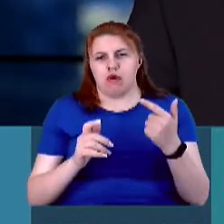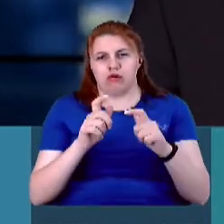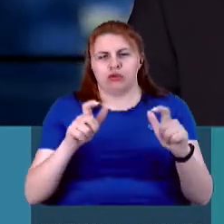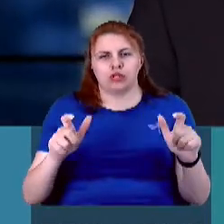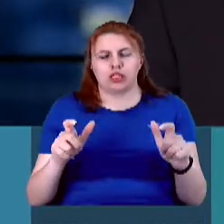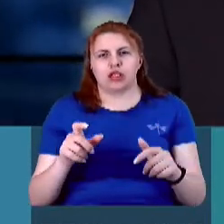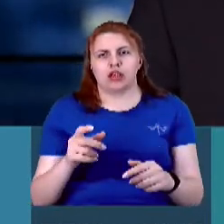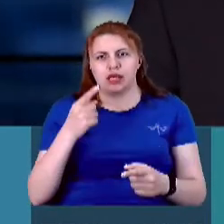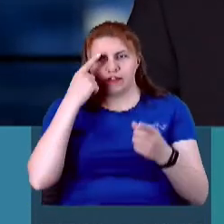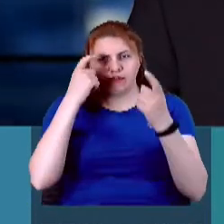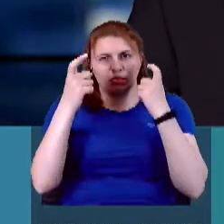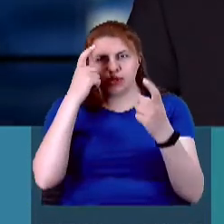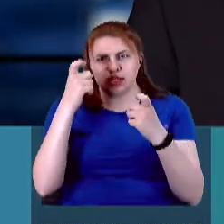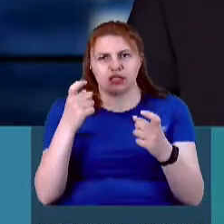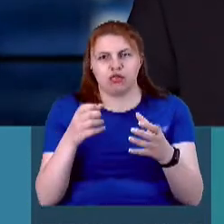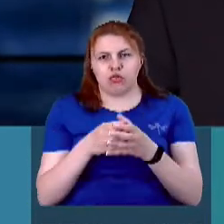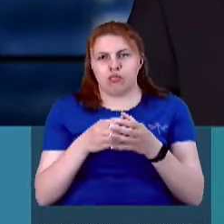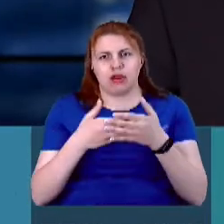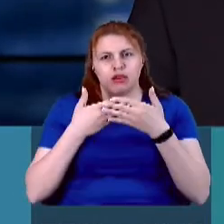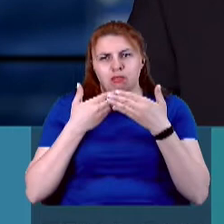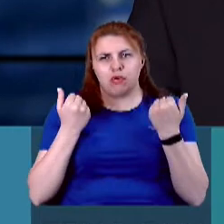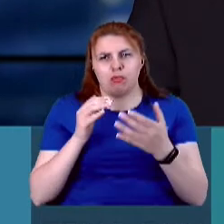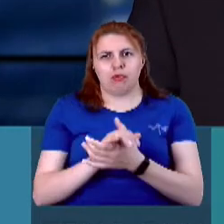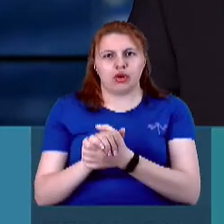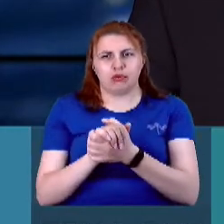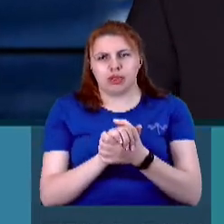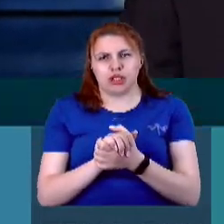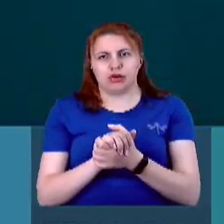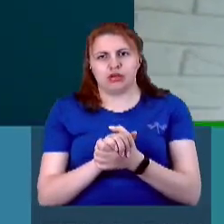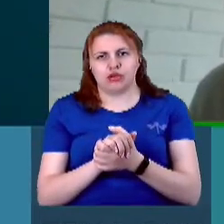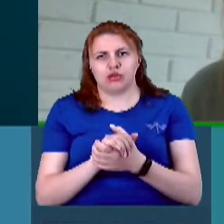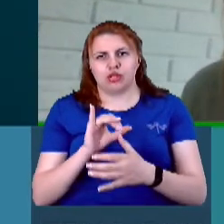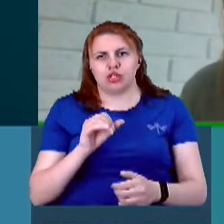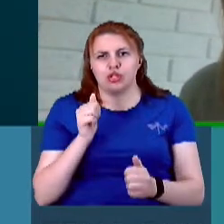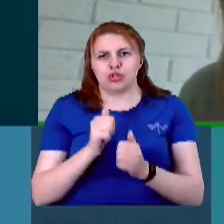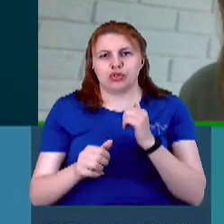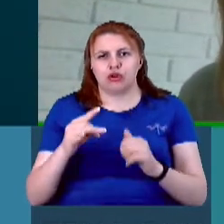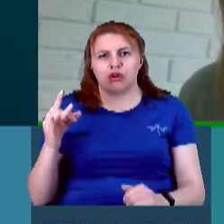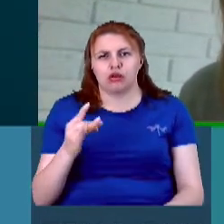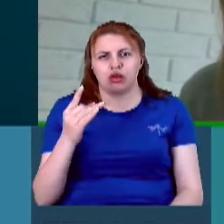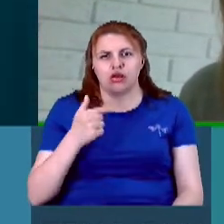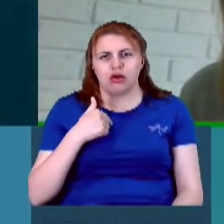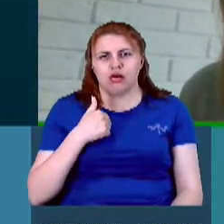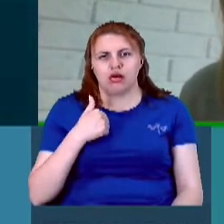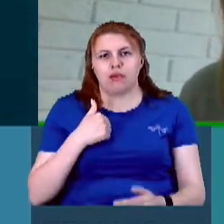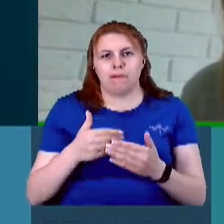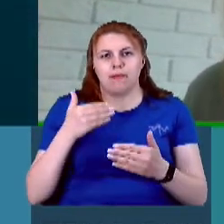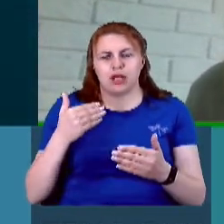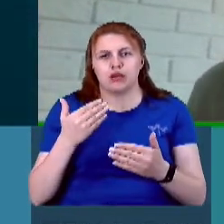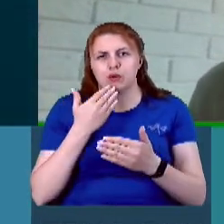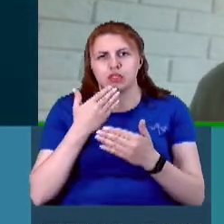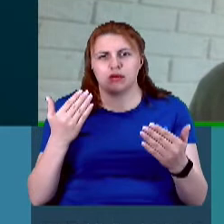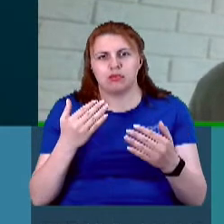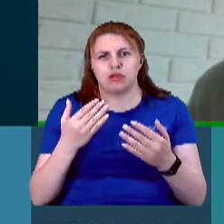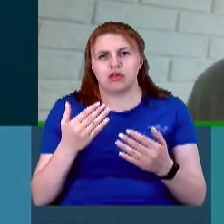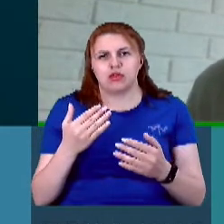ведеться інформаційна якась кампанія по примиренню, так? І щоразу, я навіть перед останнім звільненням великим,